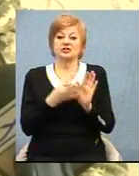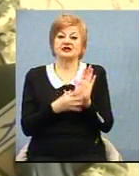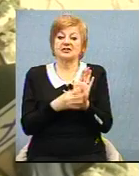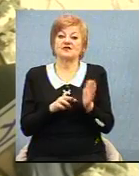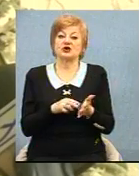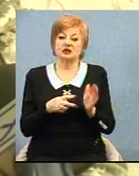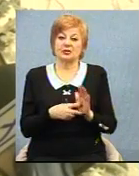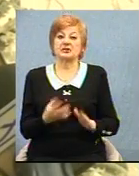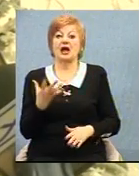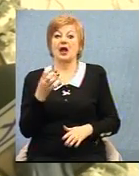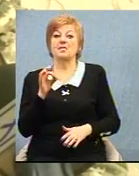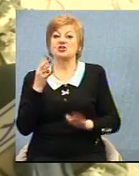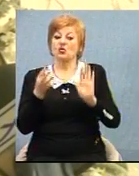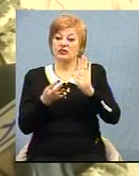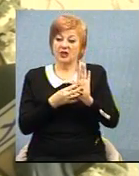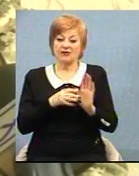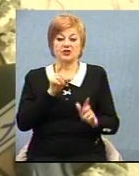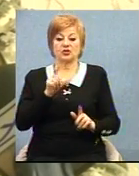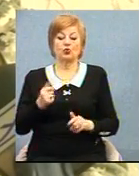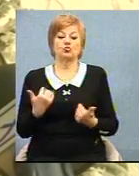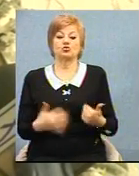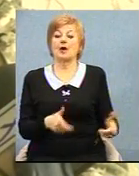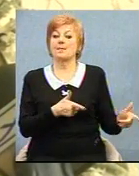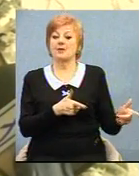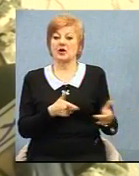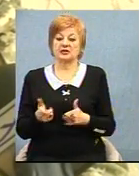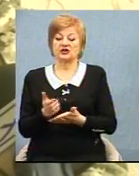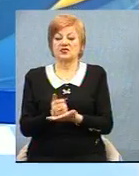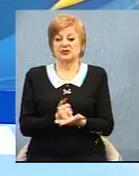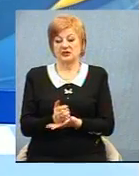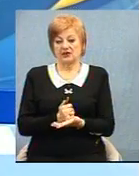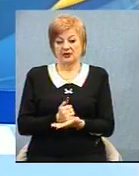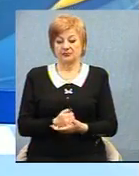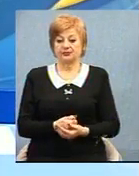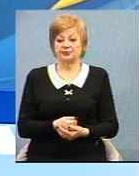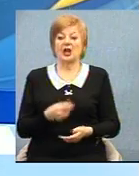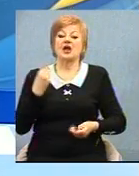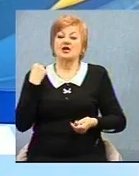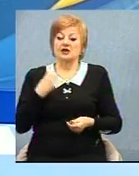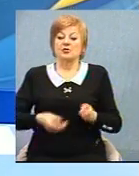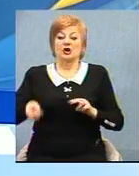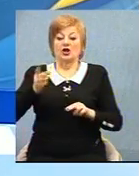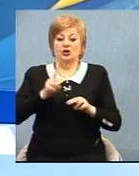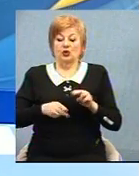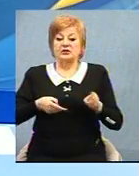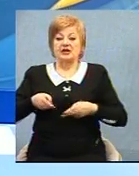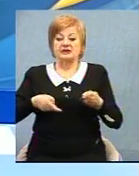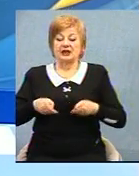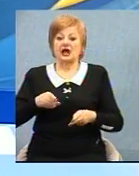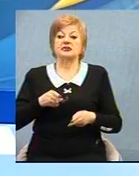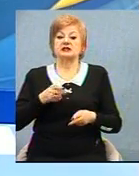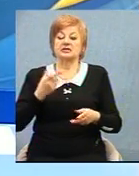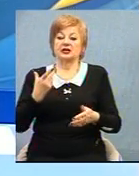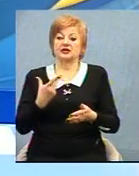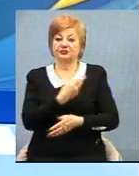а 509 – это уже людей, которые у нас подготовлены с учетом резерва. У Запоріжжі завершується стерилізація та